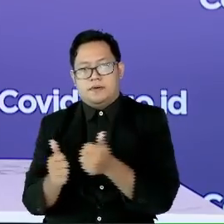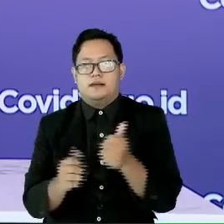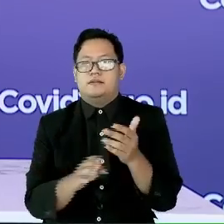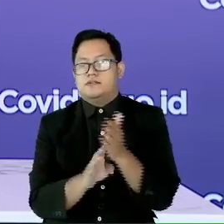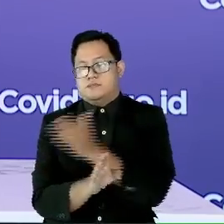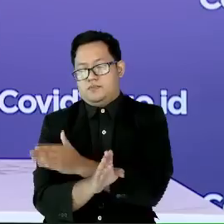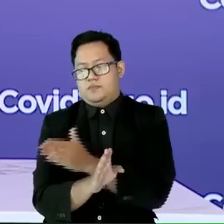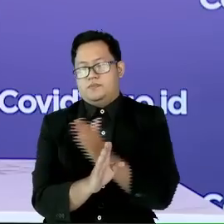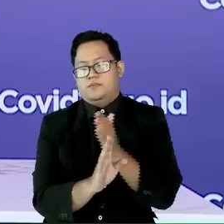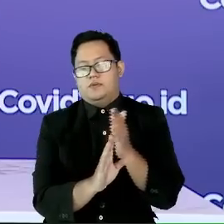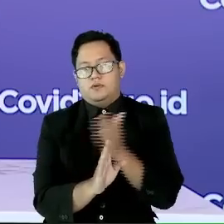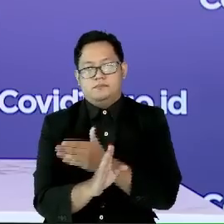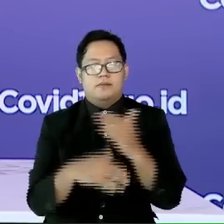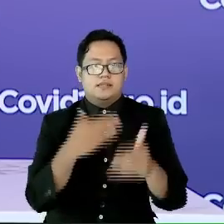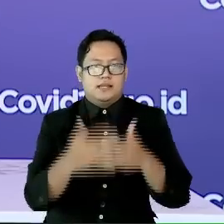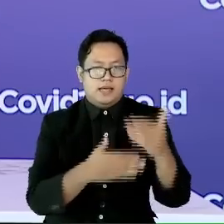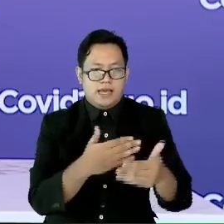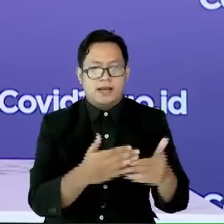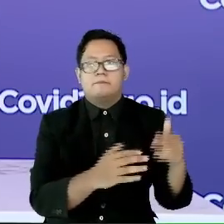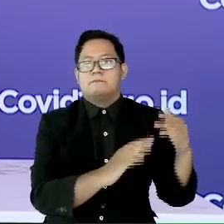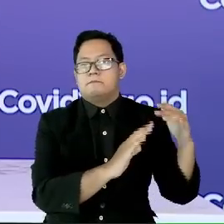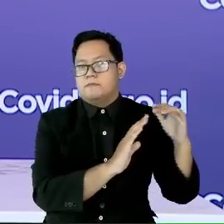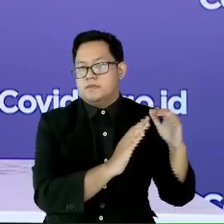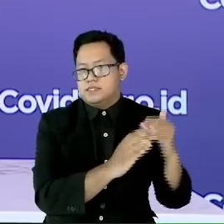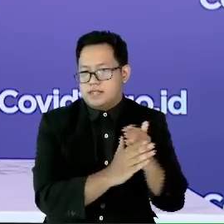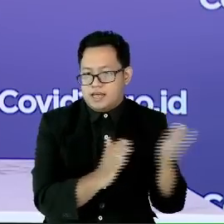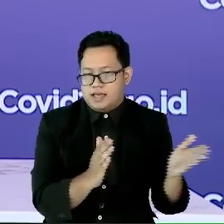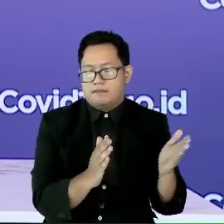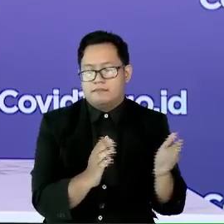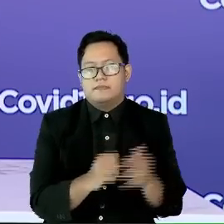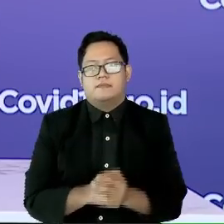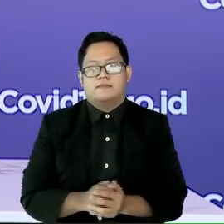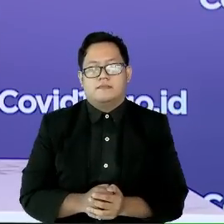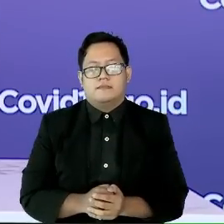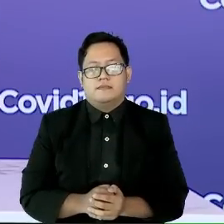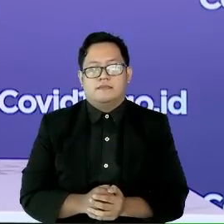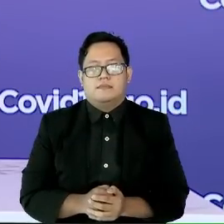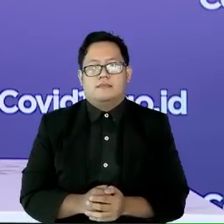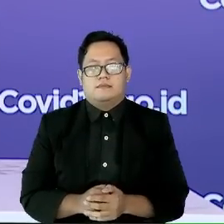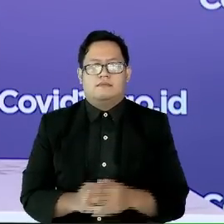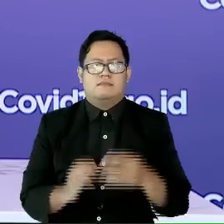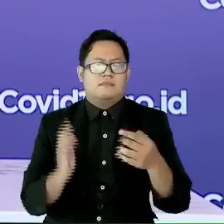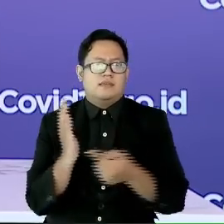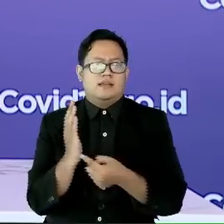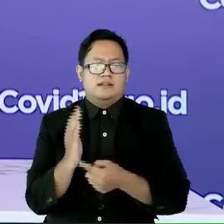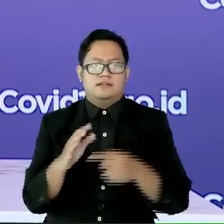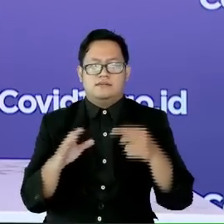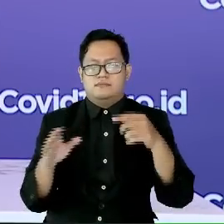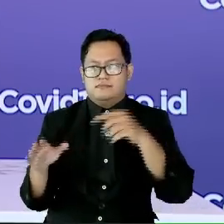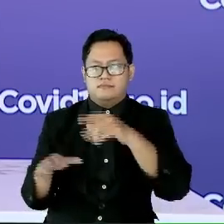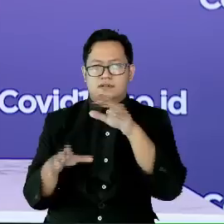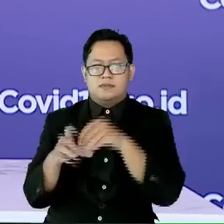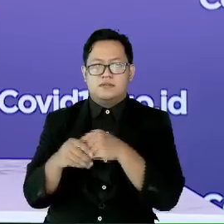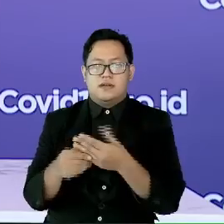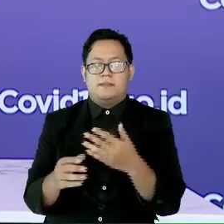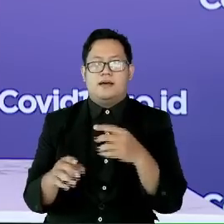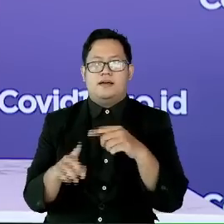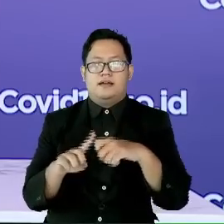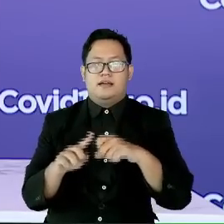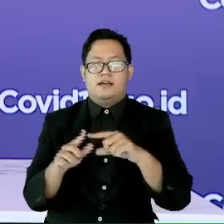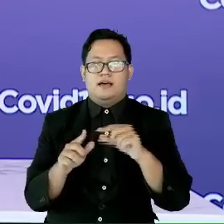pelaksanaan di satuan pendidikan, dan evaluasinya. Secara teknis, di dalamnya mengatur kapasitas,